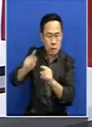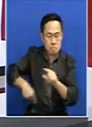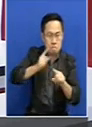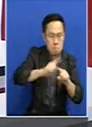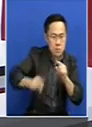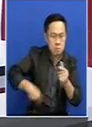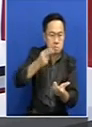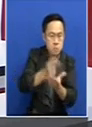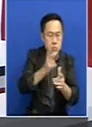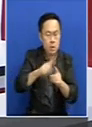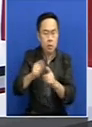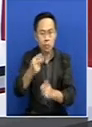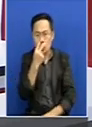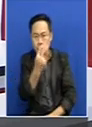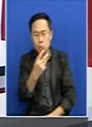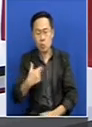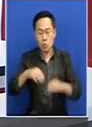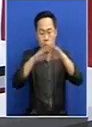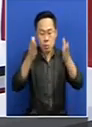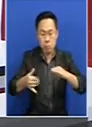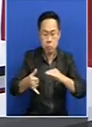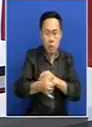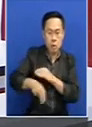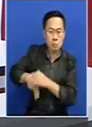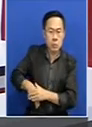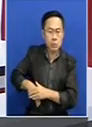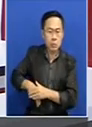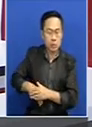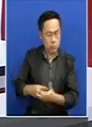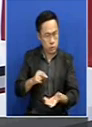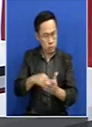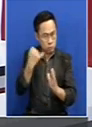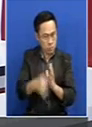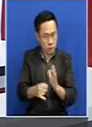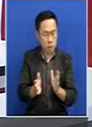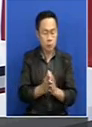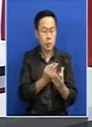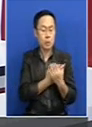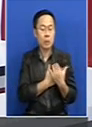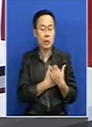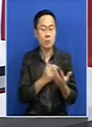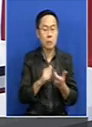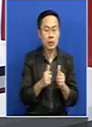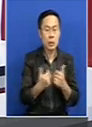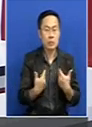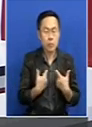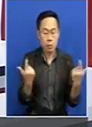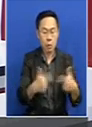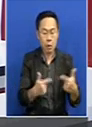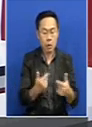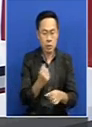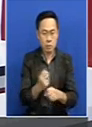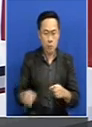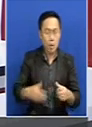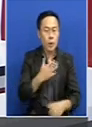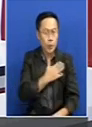ให้มากขึ้นกว่านี ้ เพราะว่าเดินเข้าห้างไปแต่พกอาวุธปืนเข้าไปในห้างด้วย ค่ะรวมถึงคู่รักกันด้วยนะคะเวลามีปัญหาอะไรกันผิดใจ